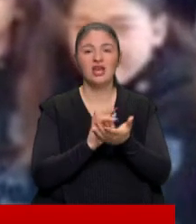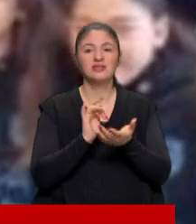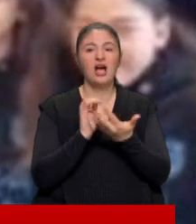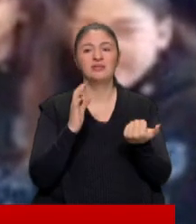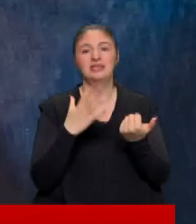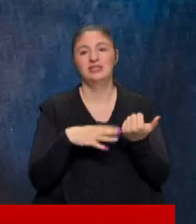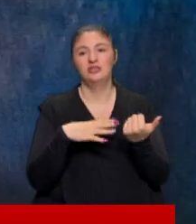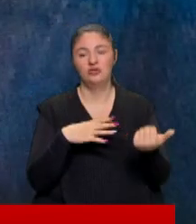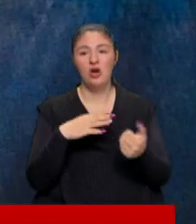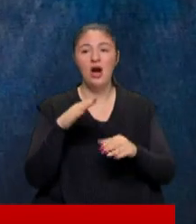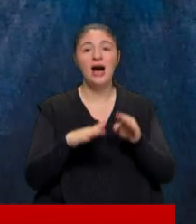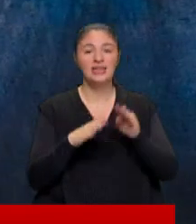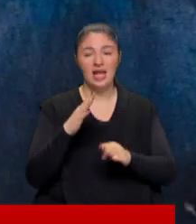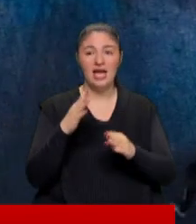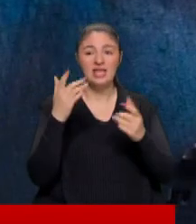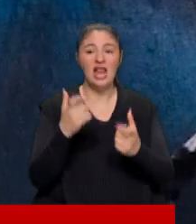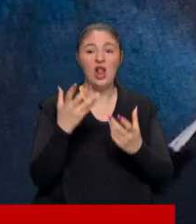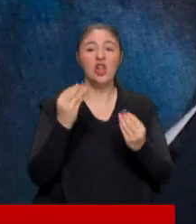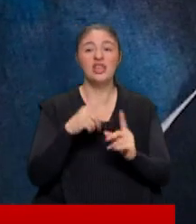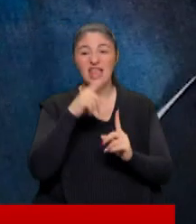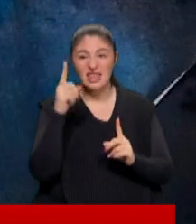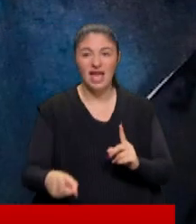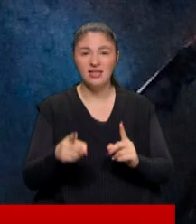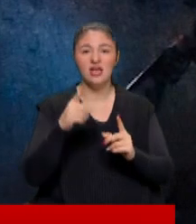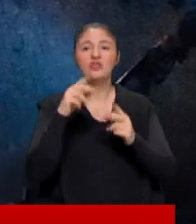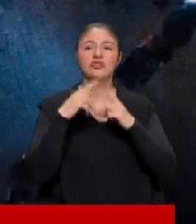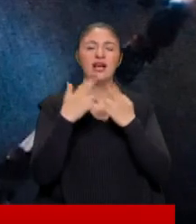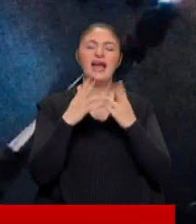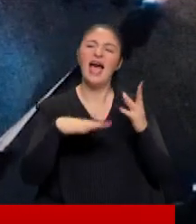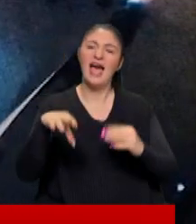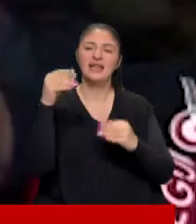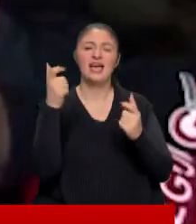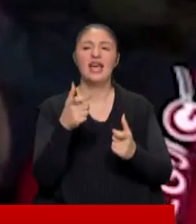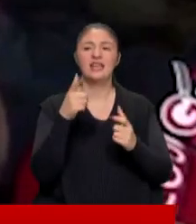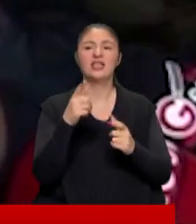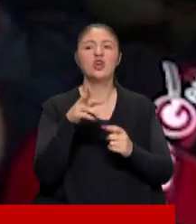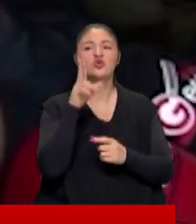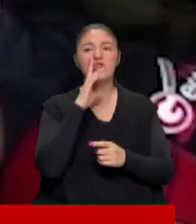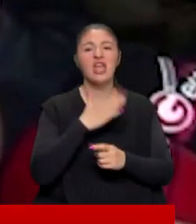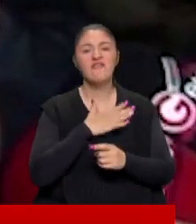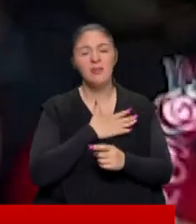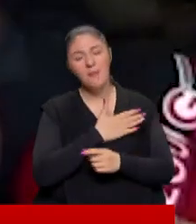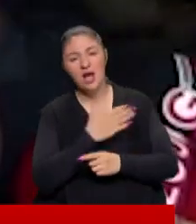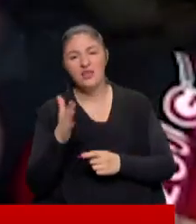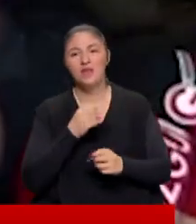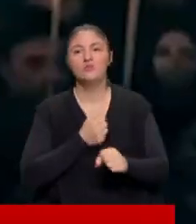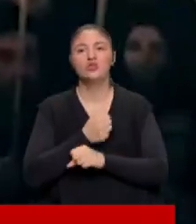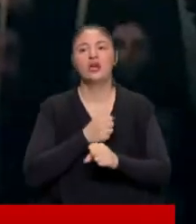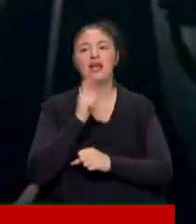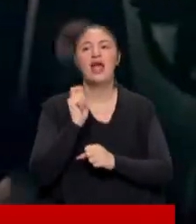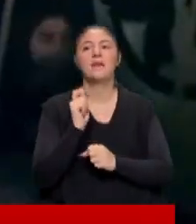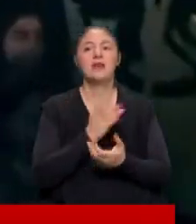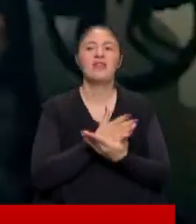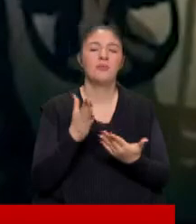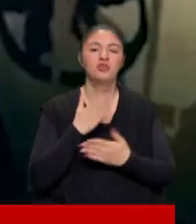cezalandırılmaları talep ediliyor. Adalet yerini bulana dek dünyanın her yerinde son nefesimize kadar mücadeleye